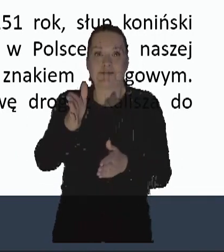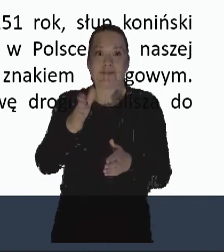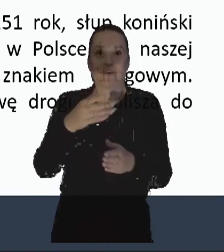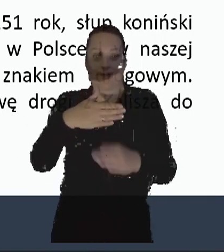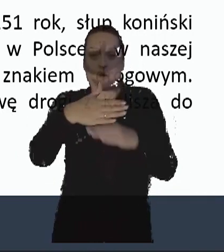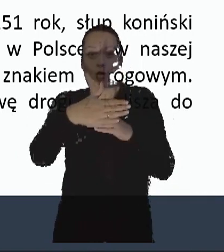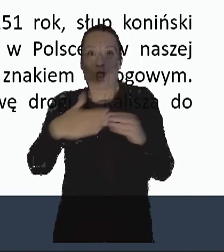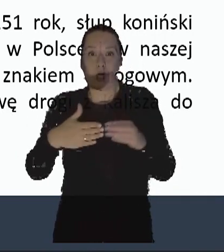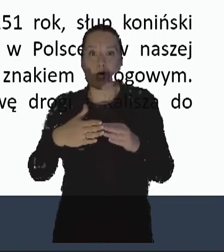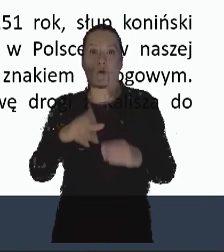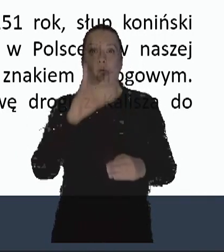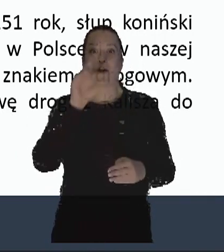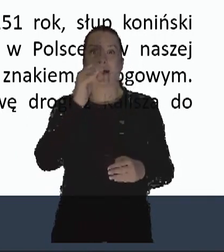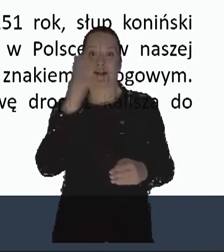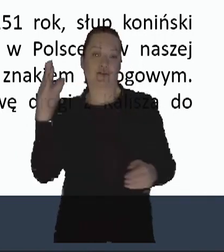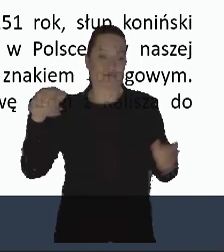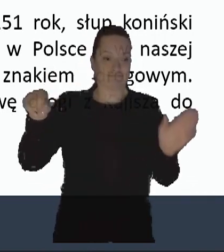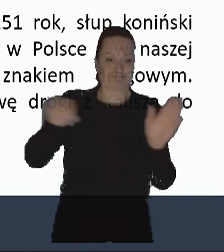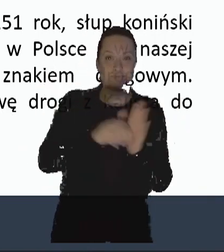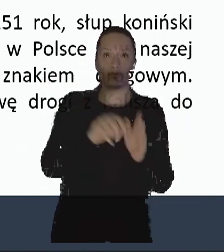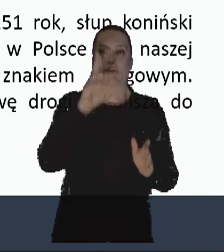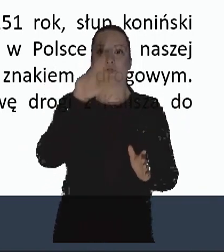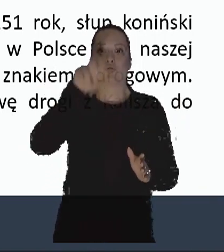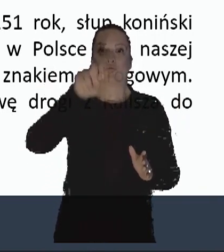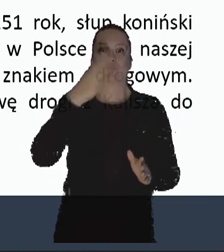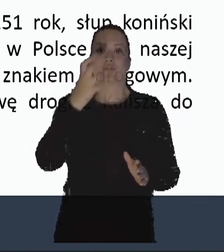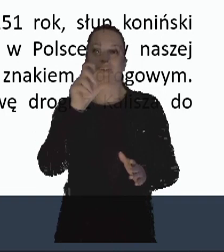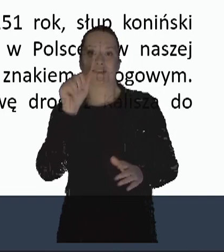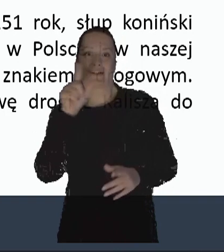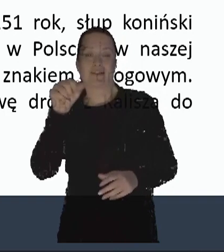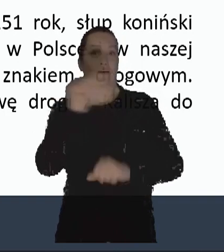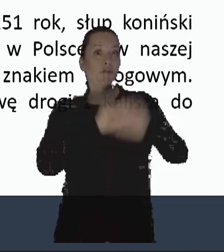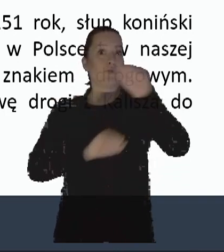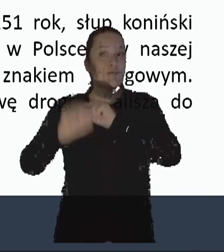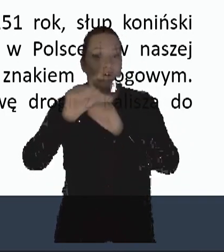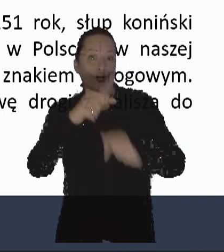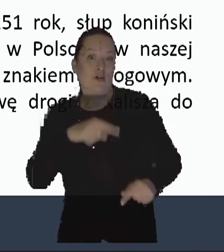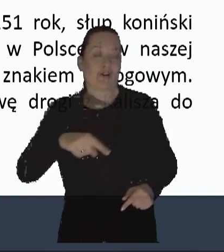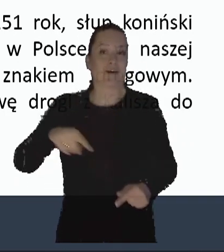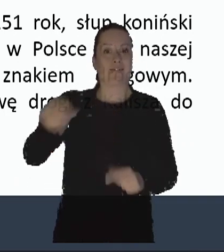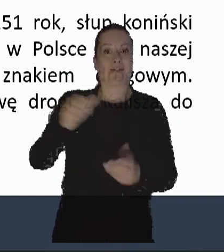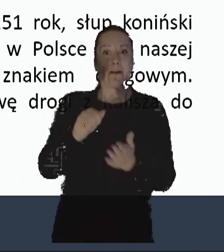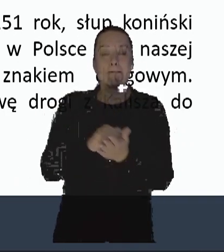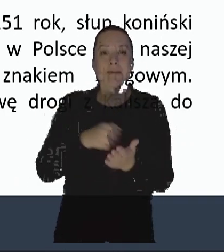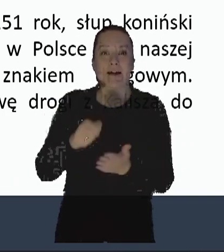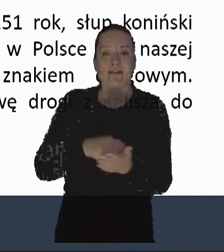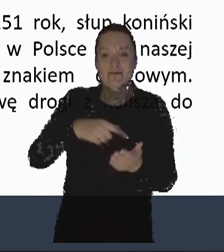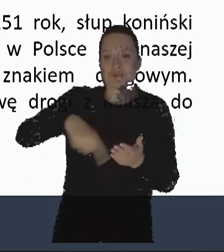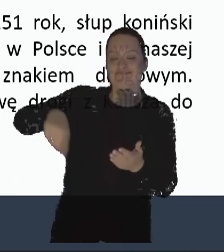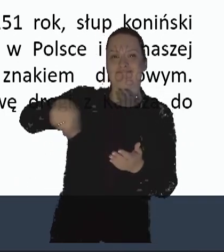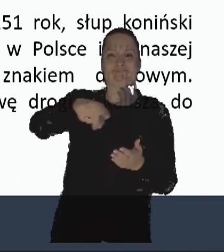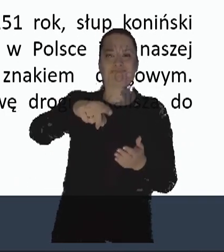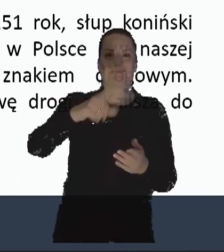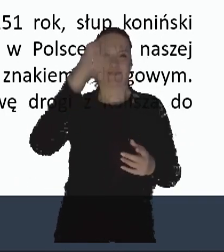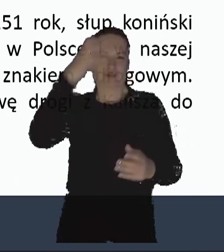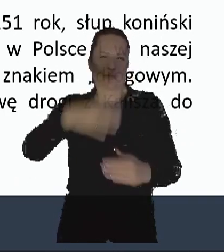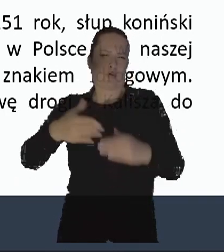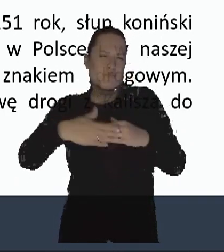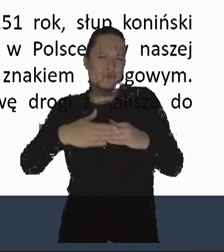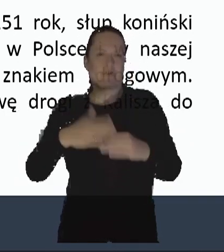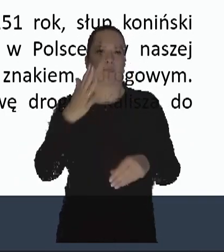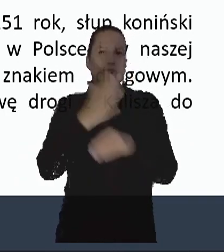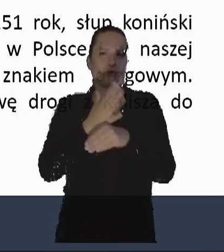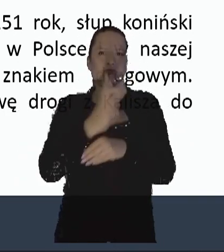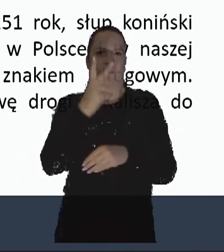drogi z Kalisza do Kruszwicy przy ówczesnym szlaku z Wrocławia na Kujawy i Mazowsze. Słup znajduje się w odległości około